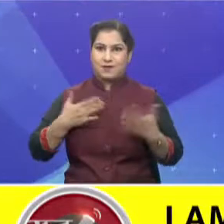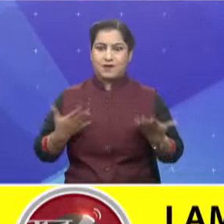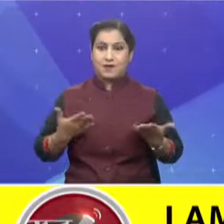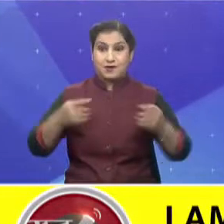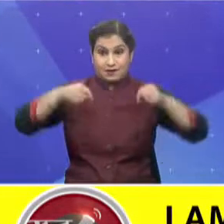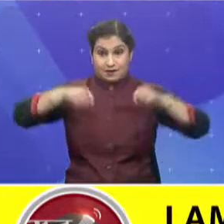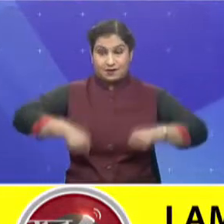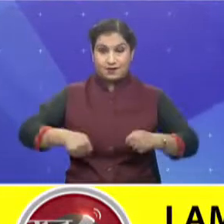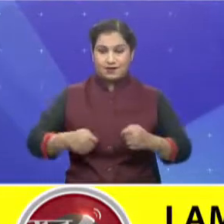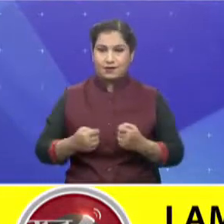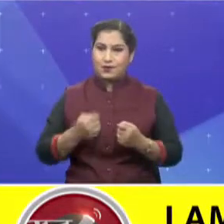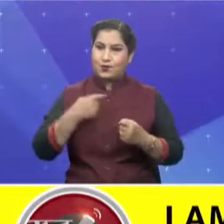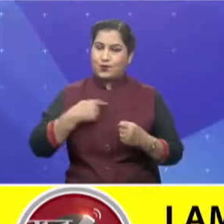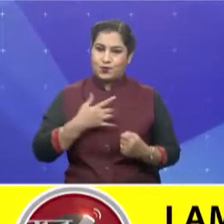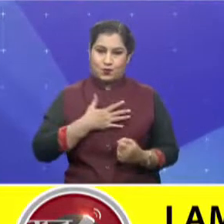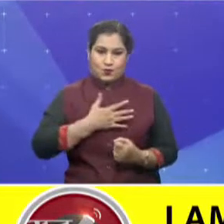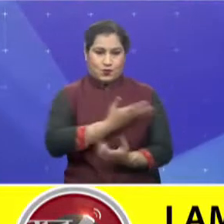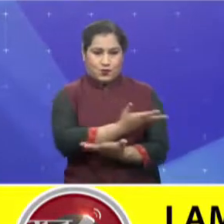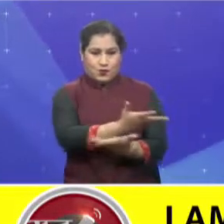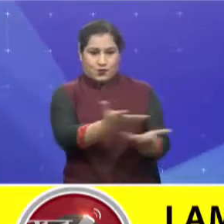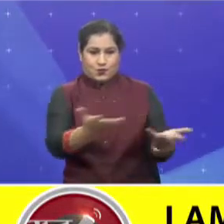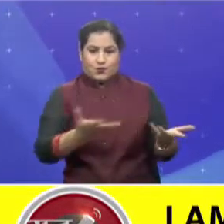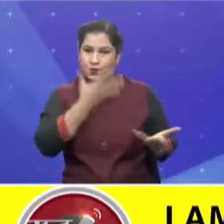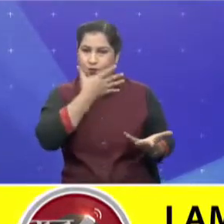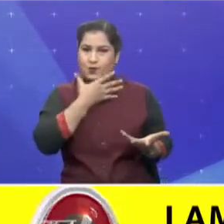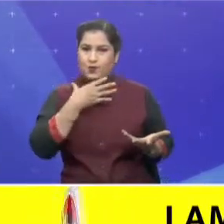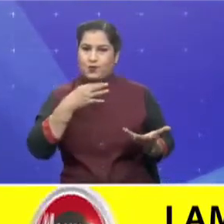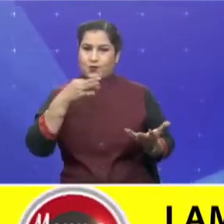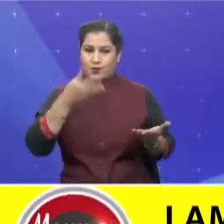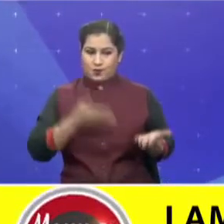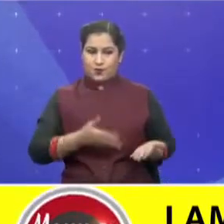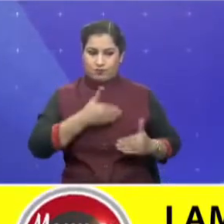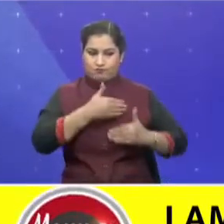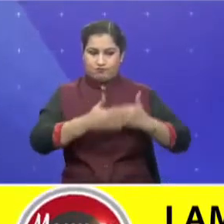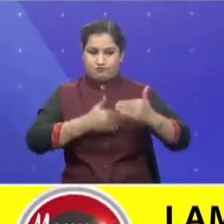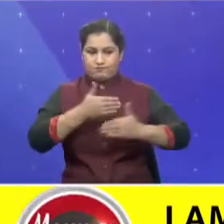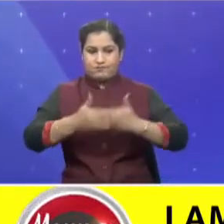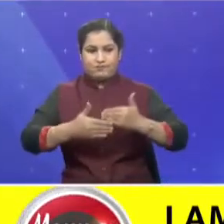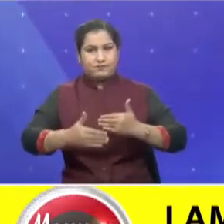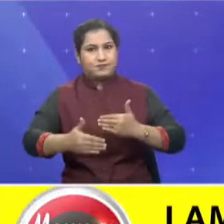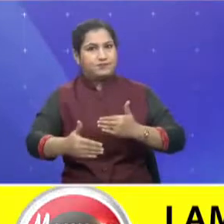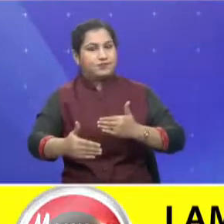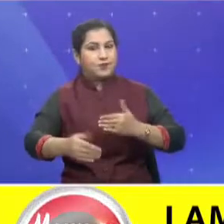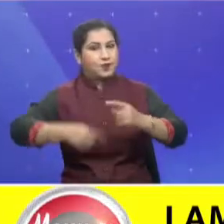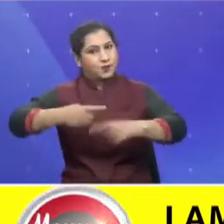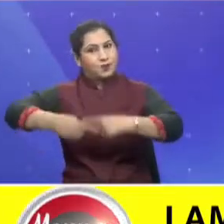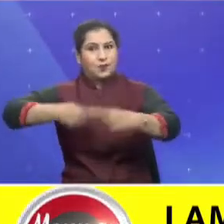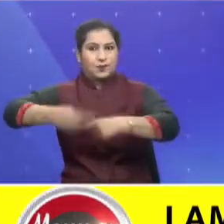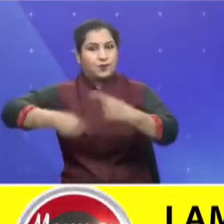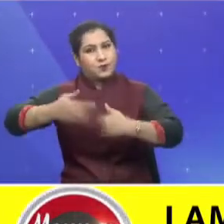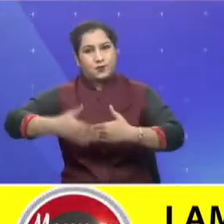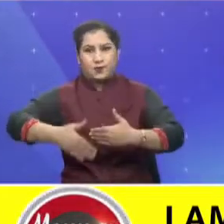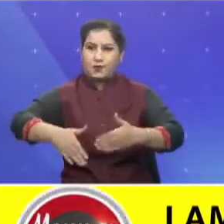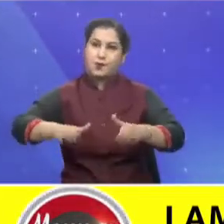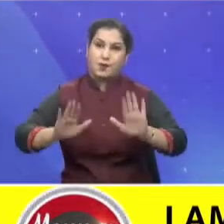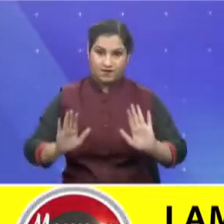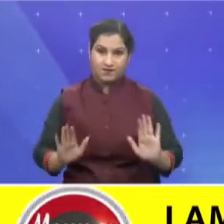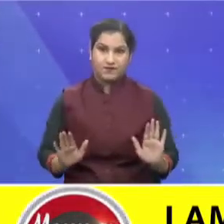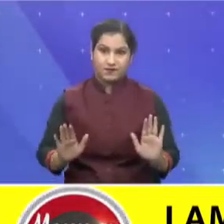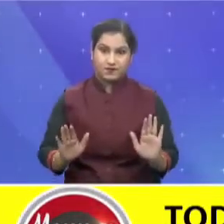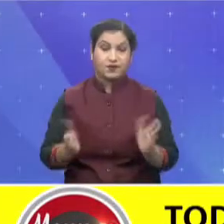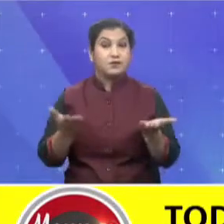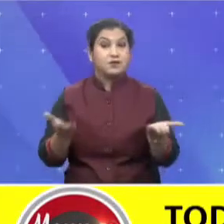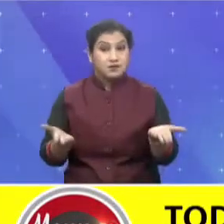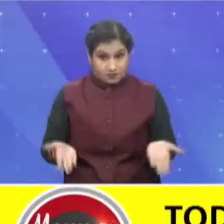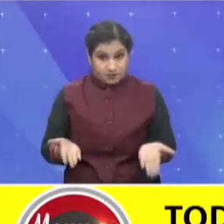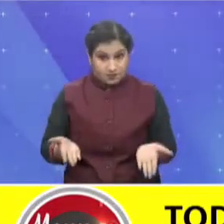हमारी बहुरत्ना वसुंधरा के पुण्य कार्यों का अविरल प्रवाह निरंतर बहता रहता है। और आज